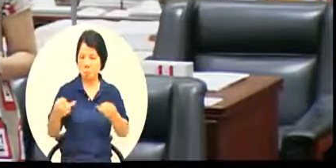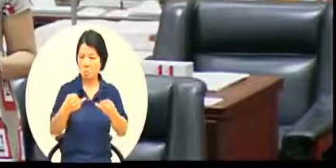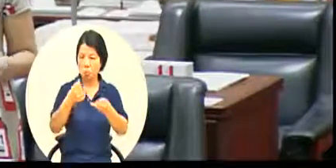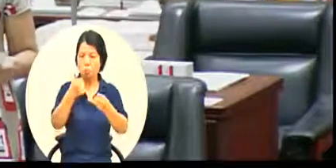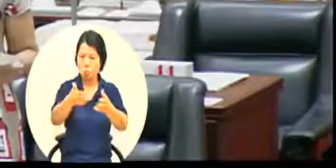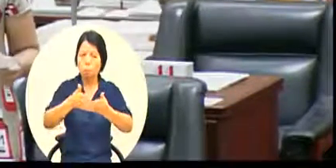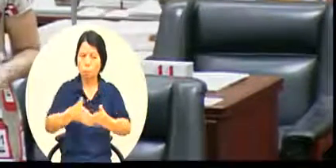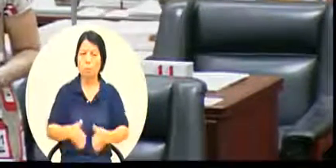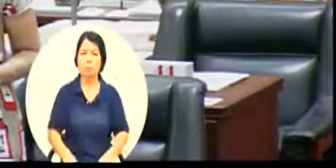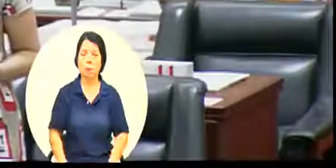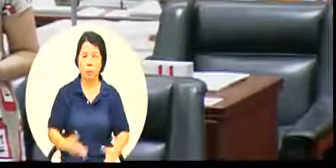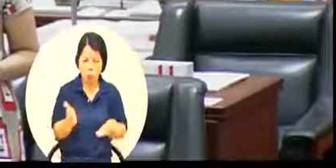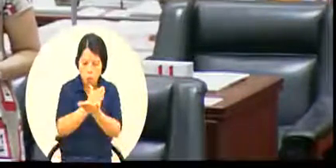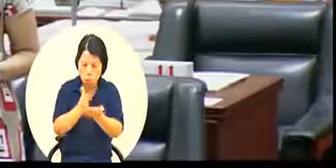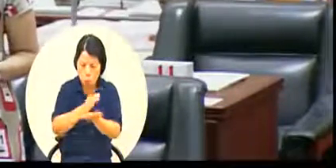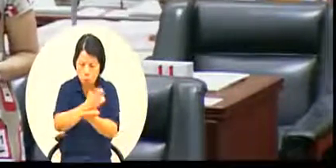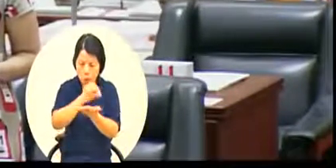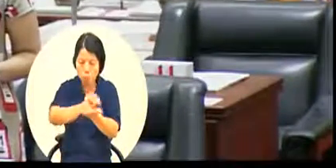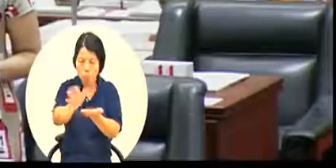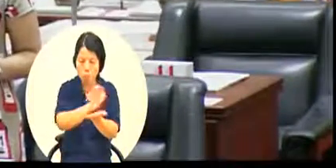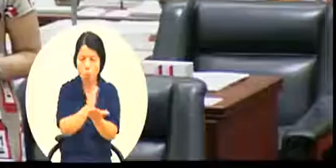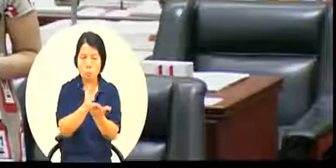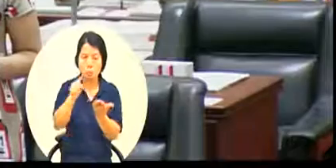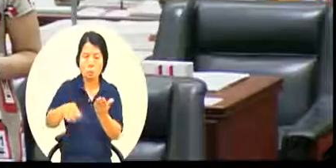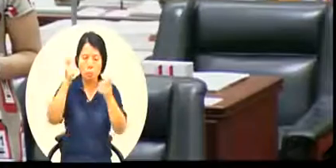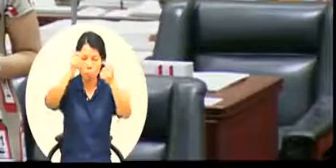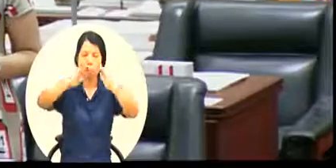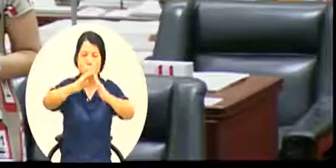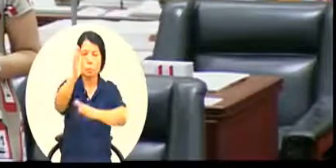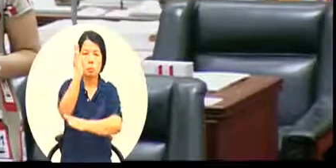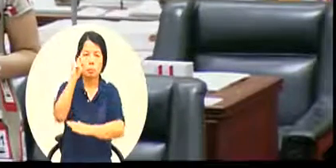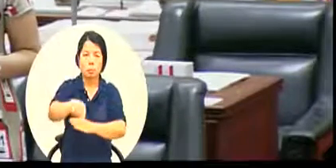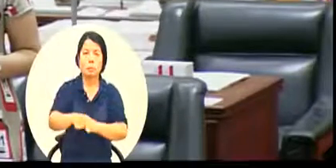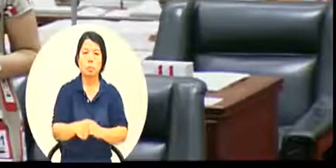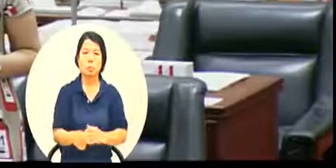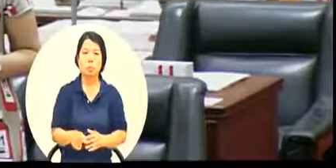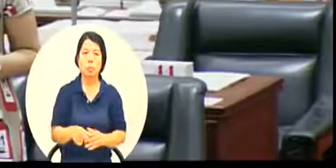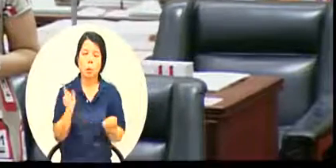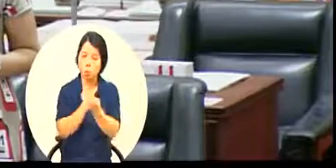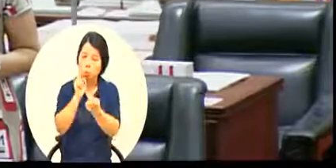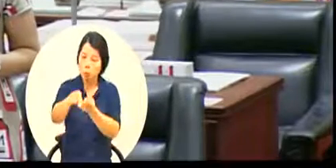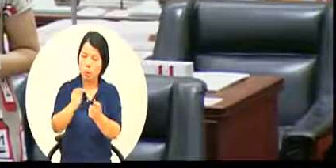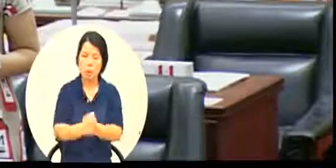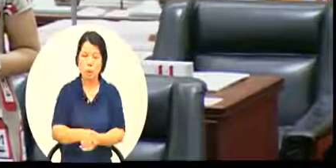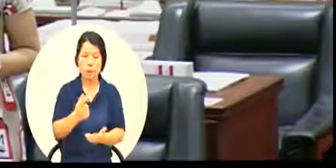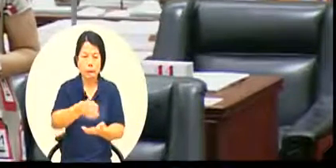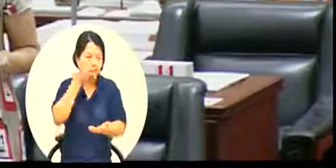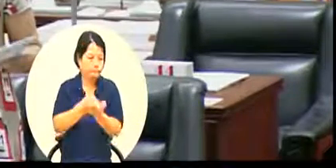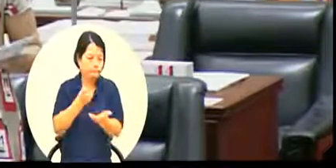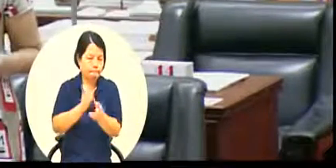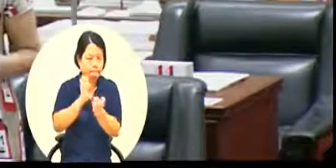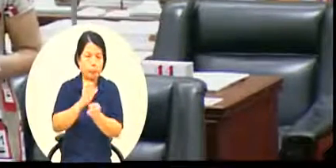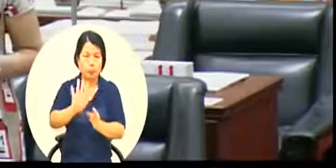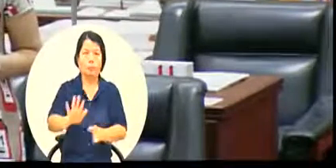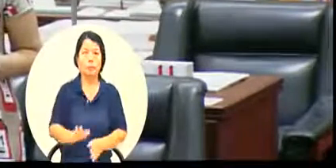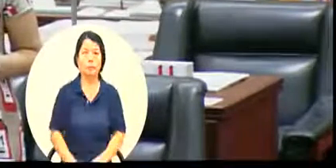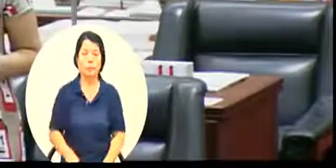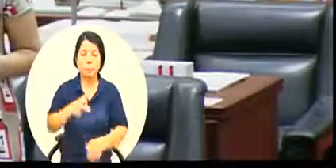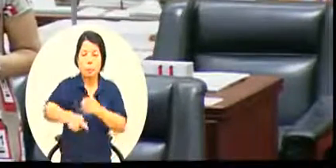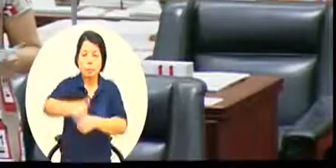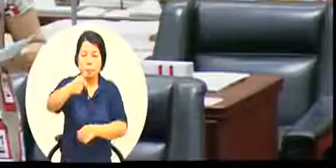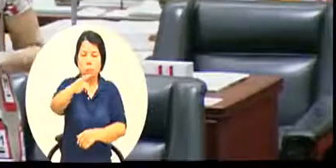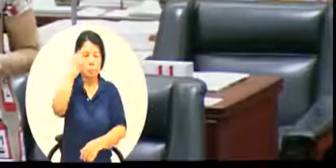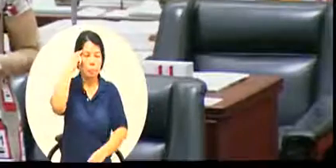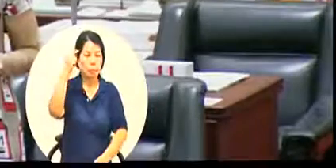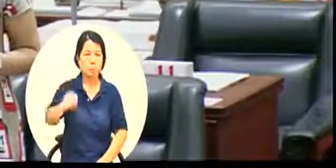样，但是我从审计报告里头，高雄市目前所面临的状况其实有很多是很严峻的啊。那处长你的看